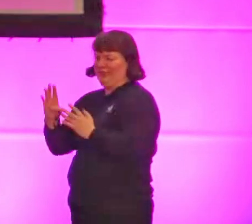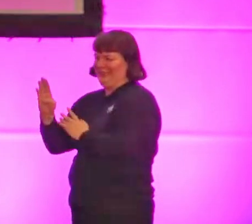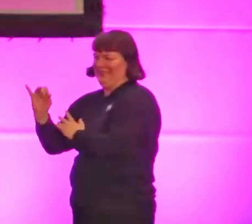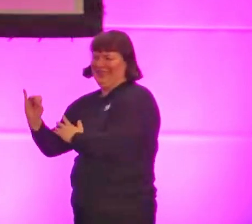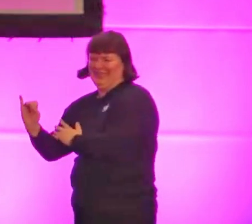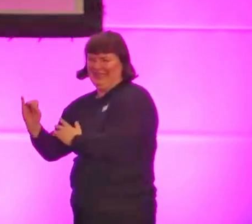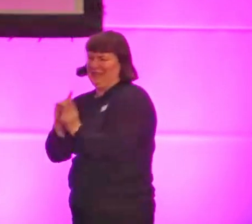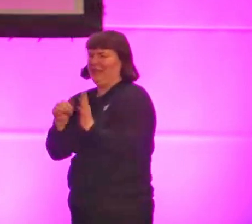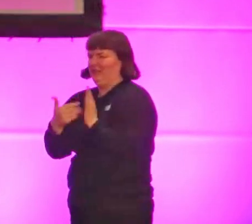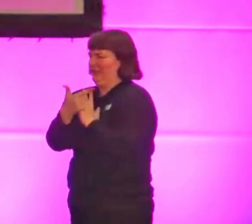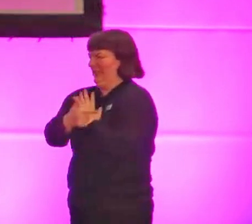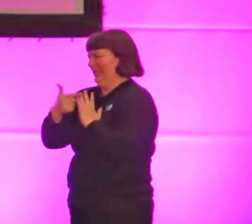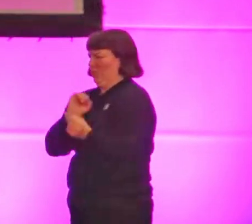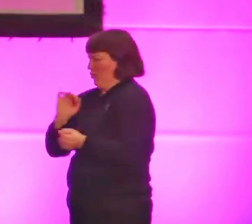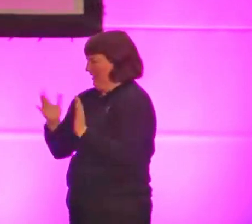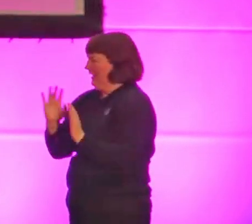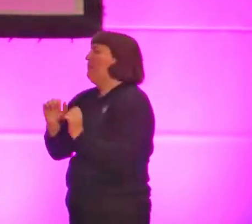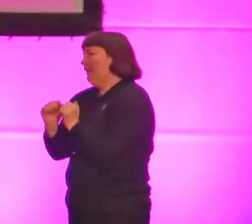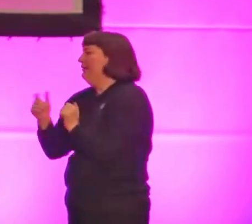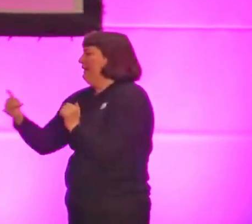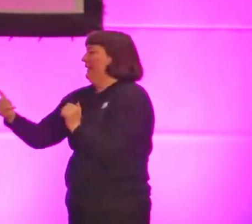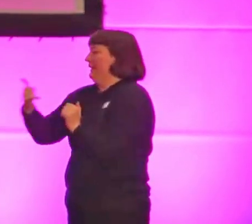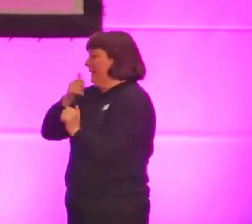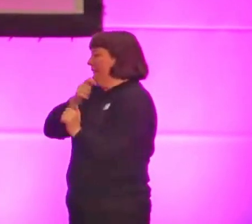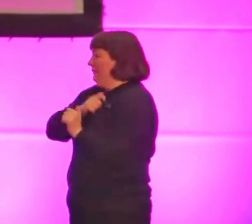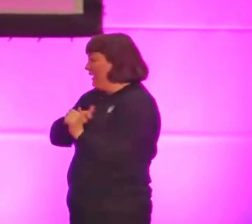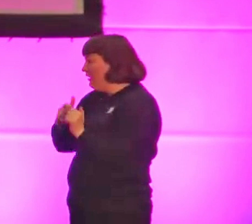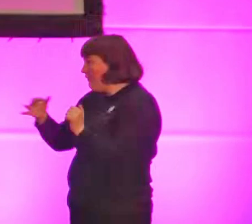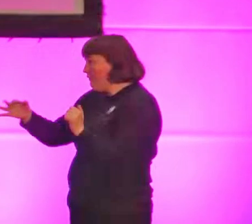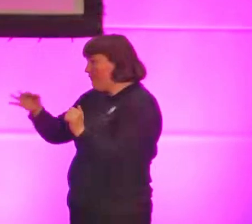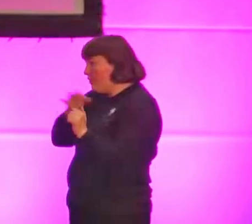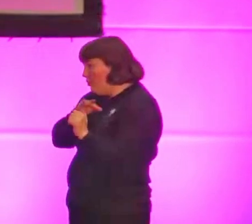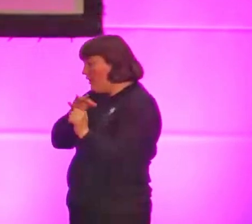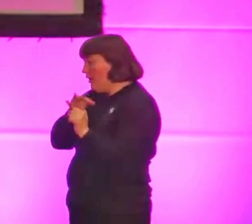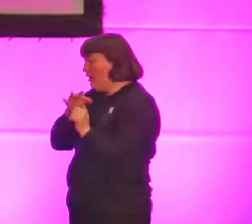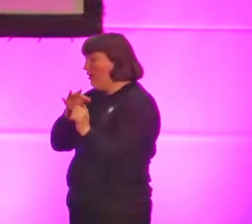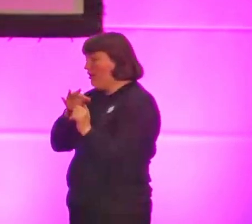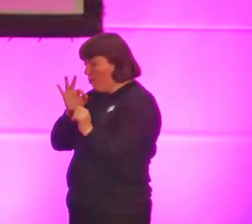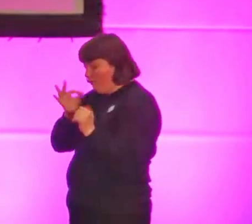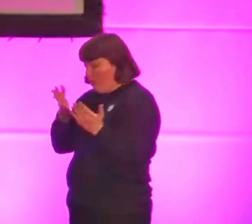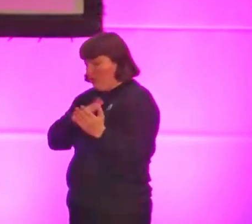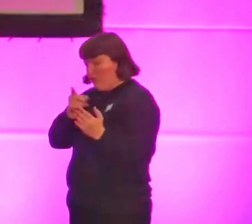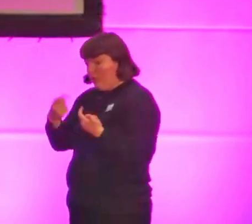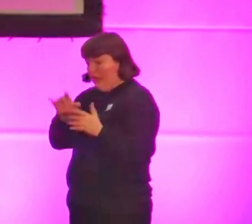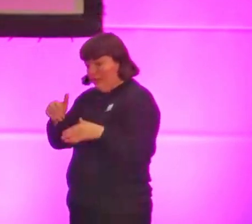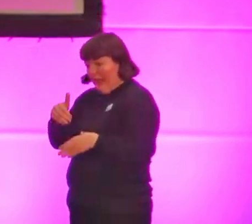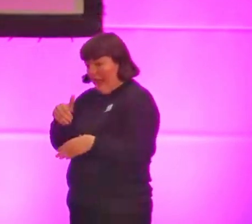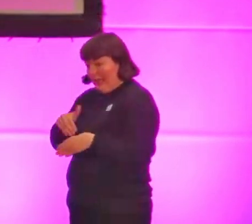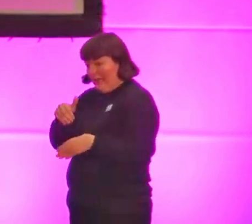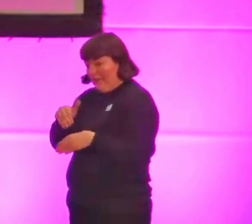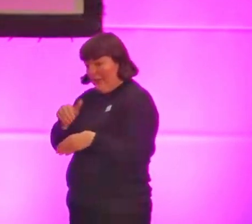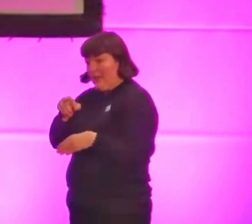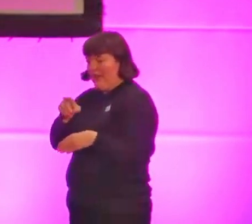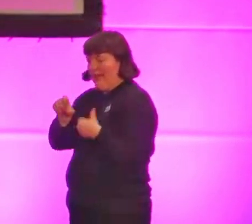TT. Och frågade hur jag ser på att jag blivit anmäld